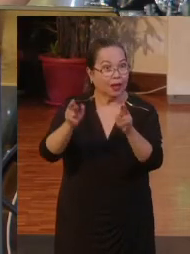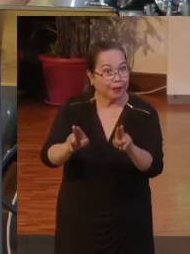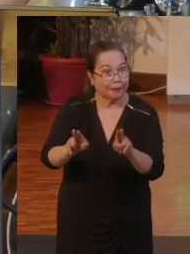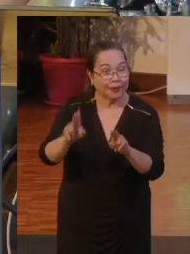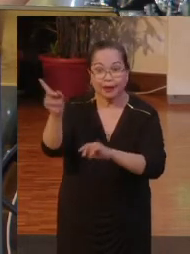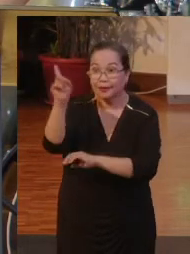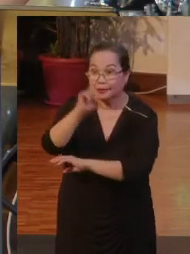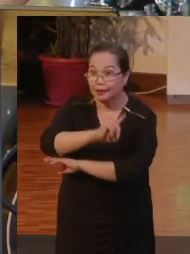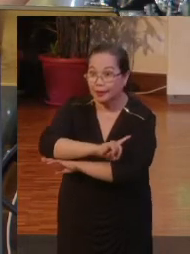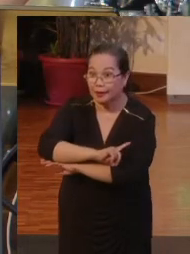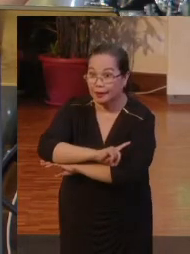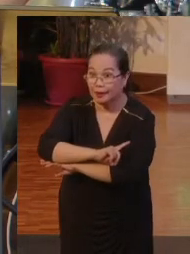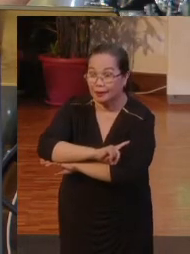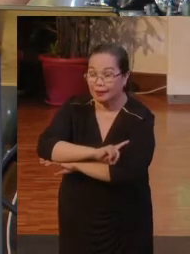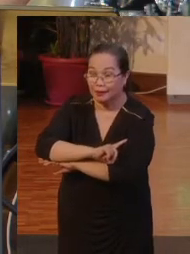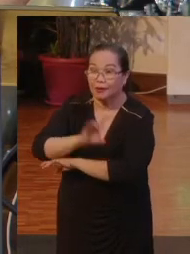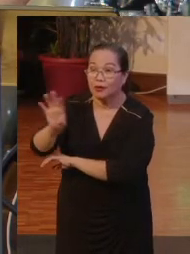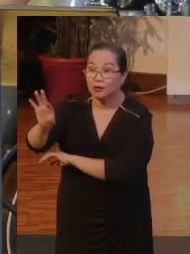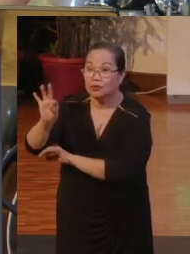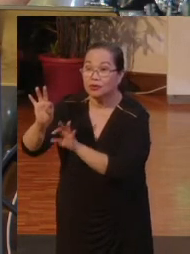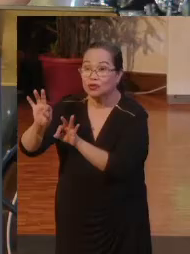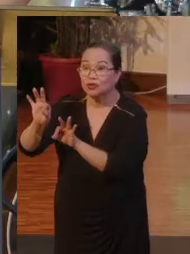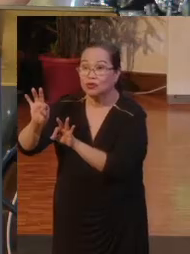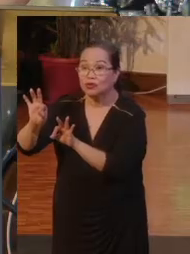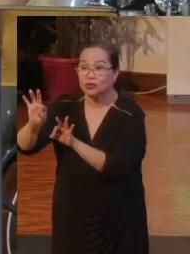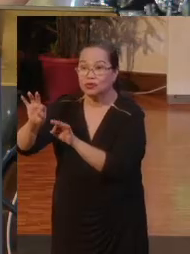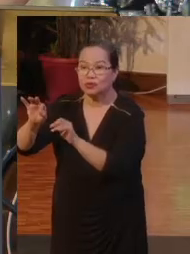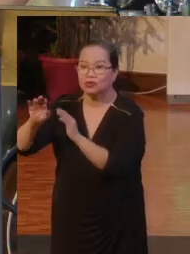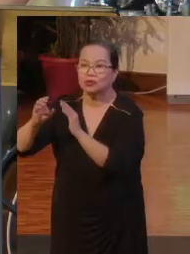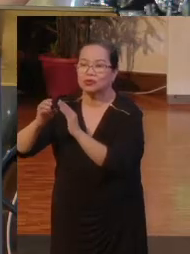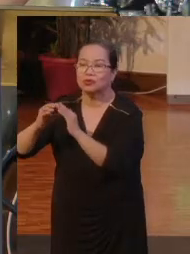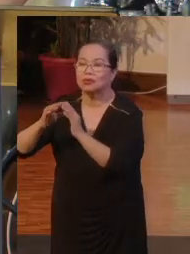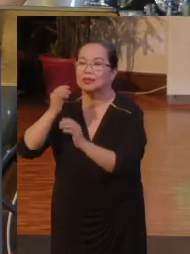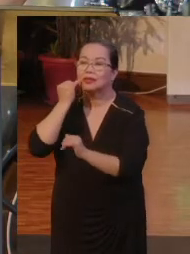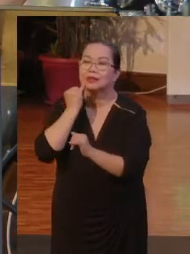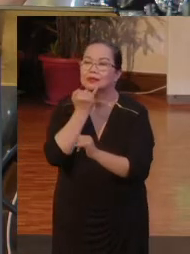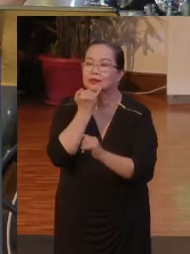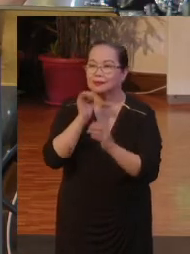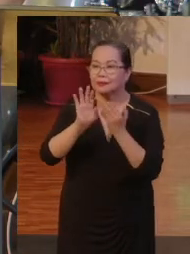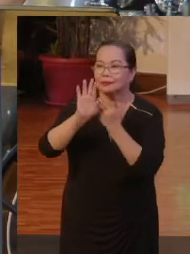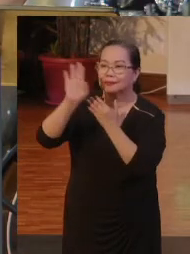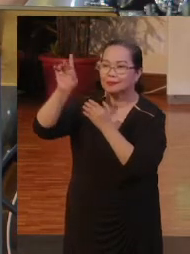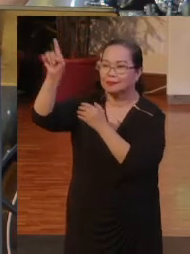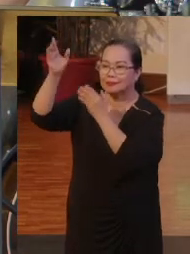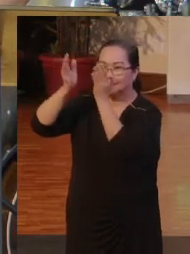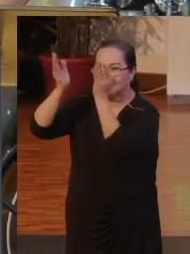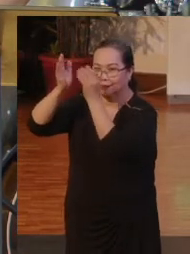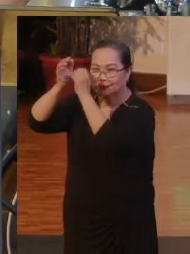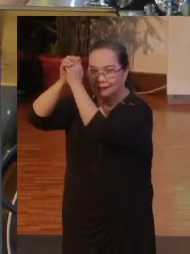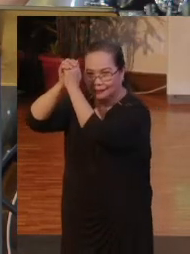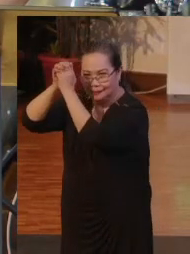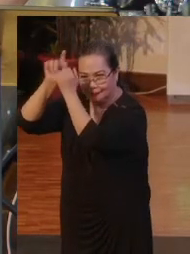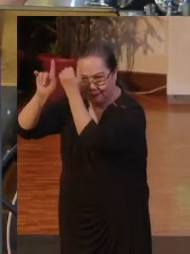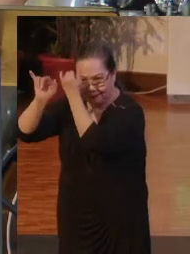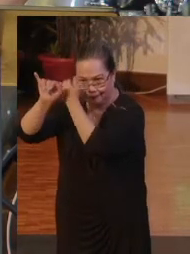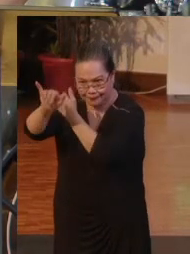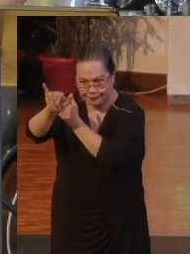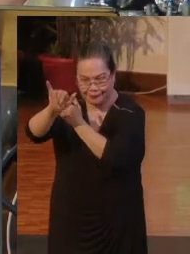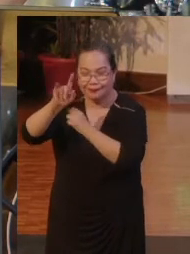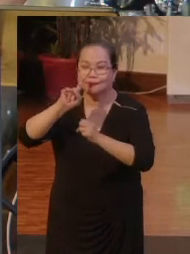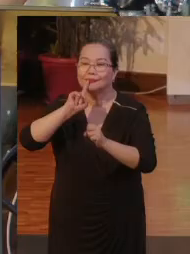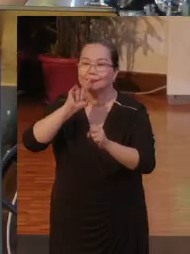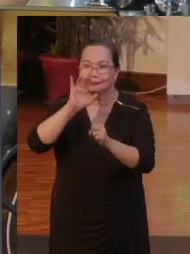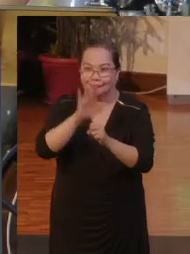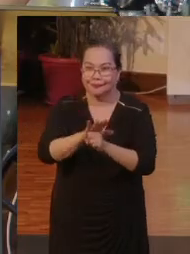araw at ang kanyang piniling bayan ay manunumbalik sa kanya at sasambahin siya magpakailanman. May pangako siya